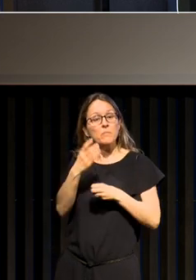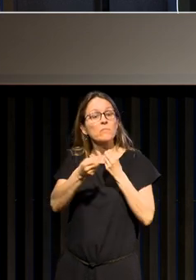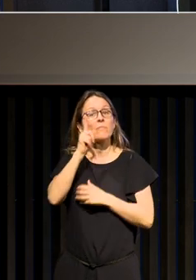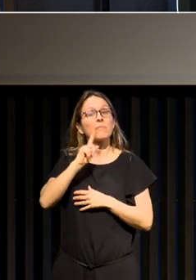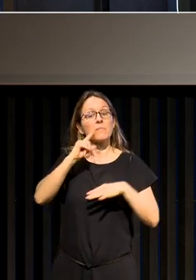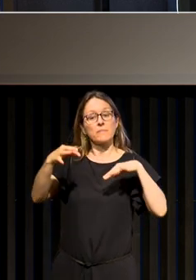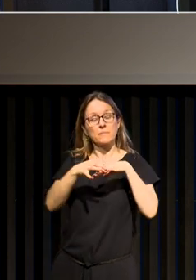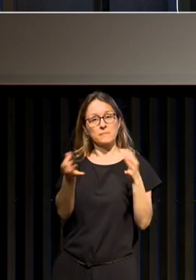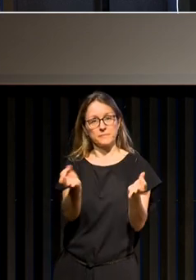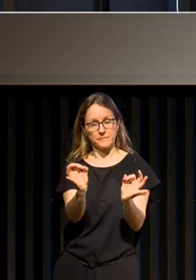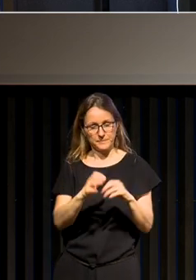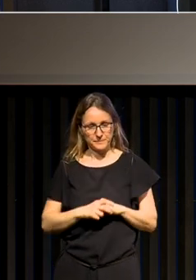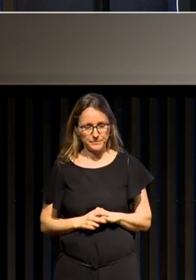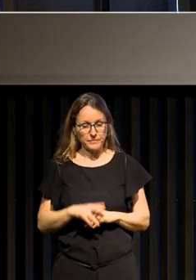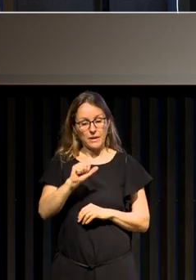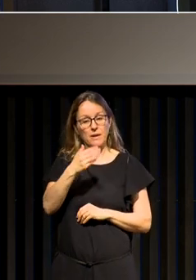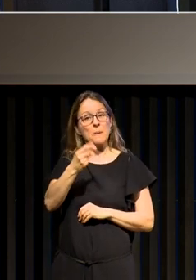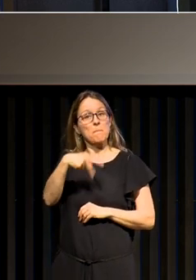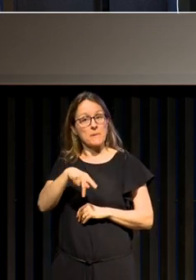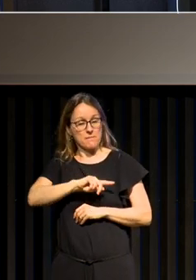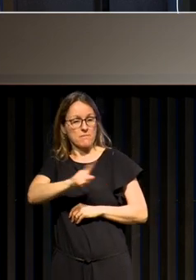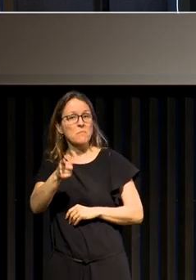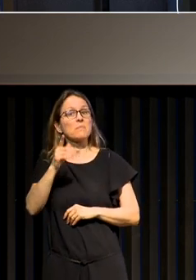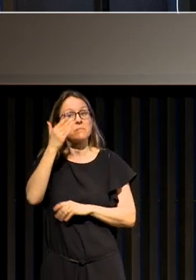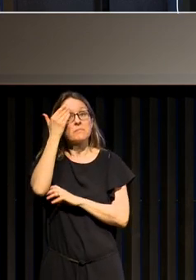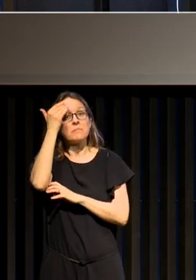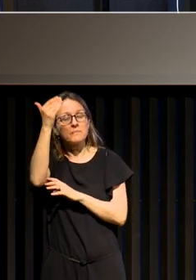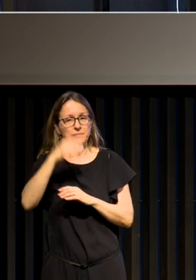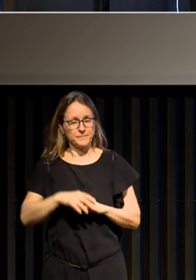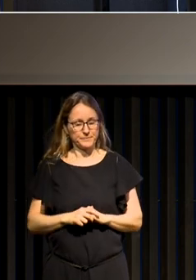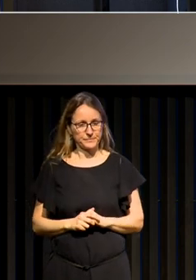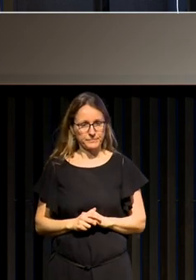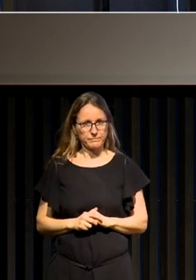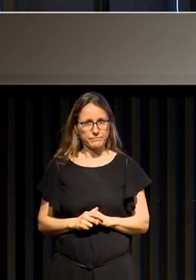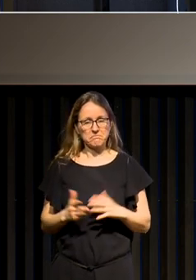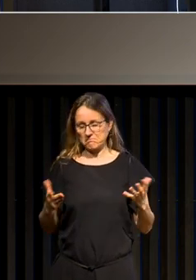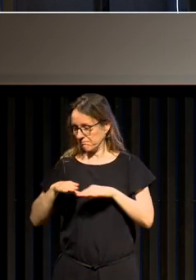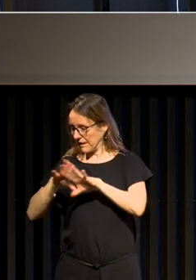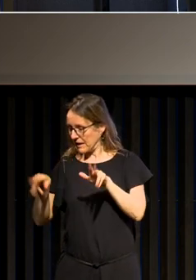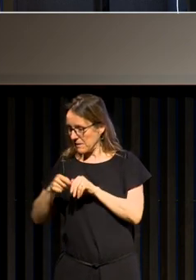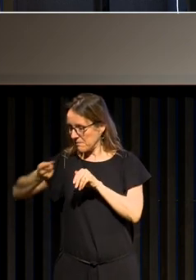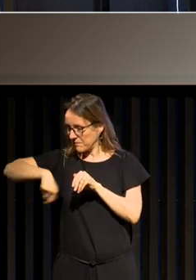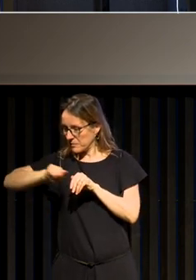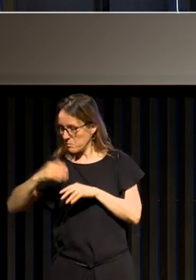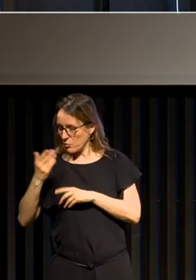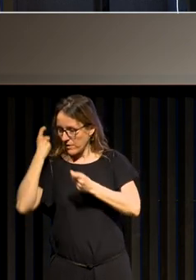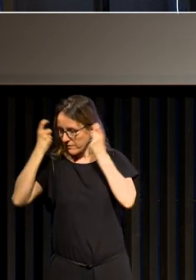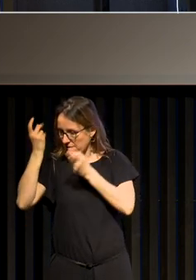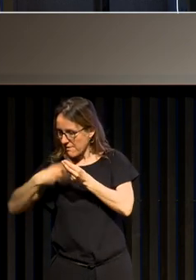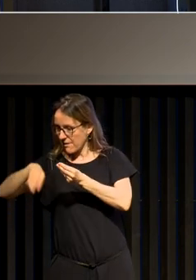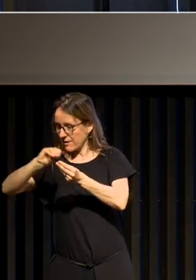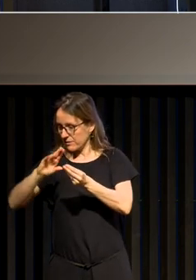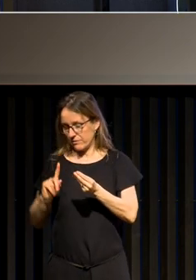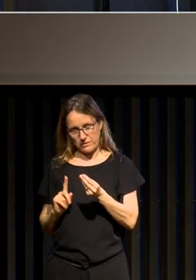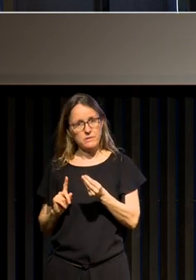mariée si au sein de l'équipe, un délai de réflexion supplémentaire est nécessaire au